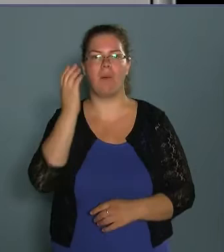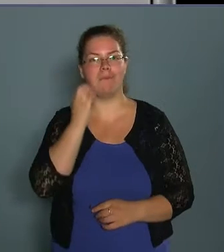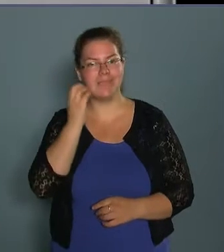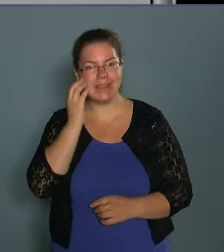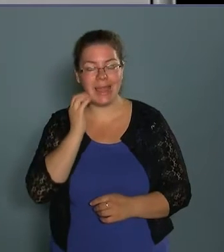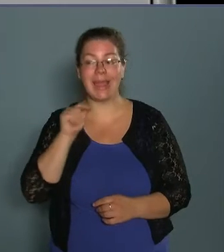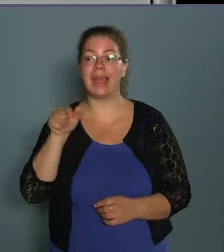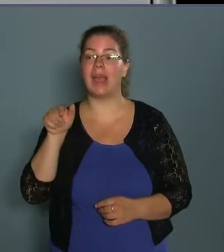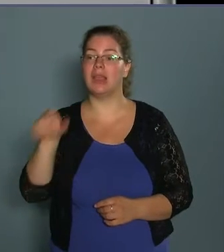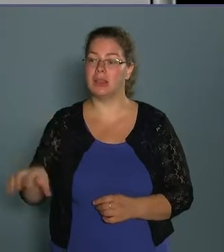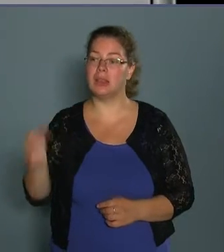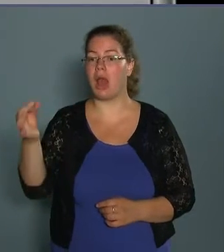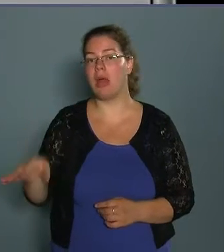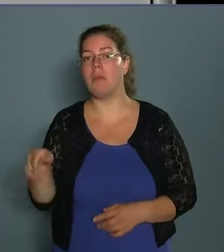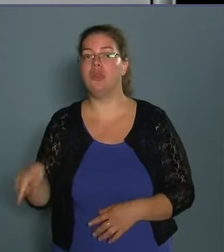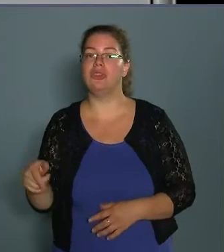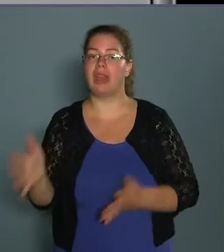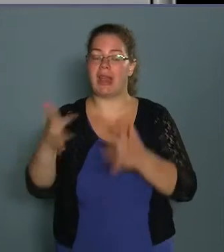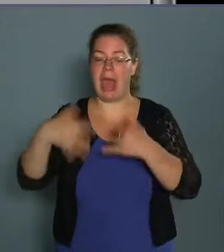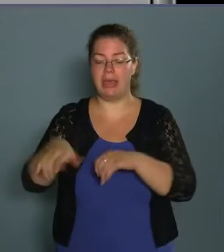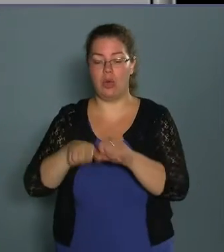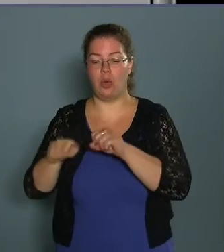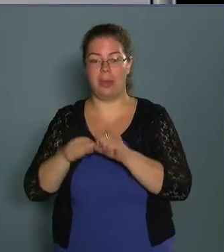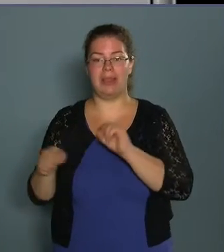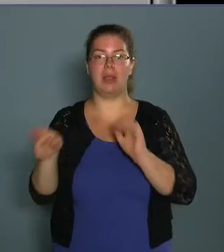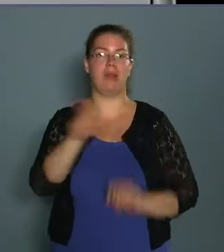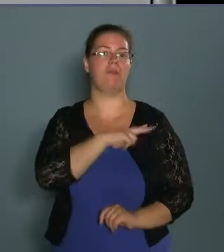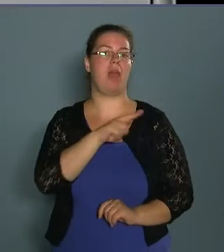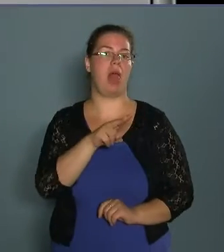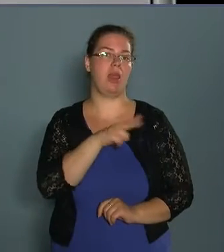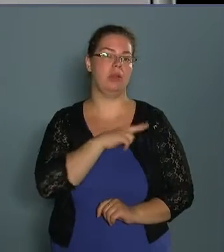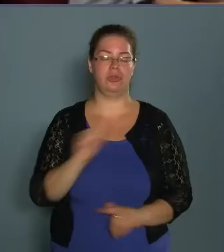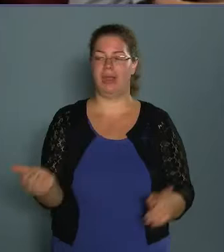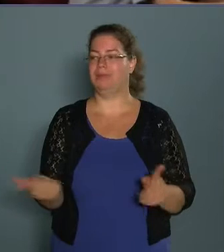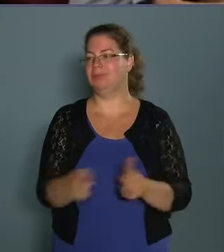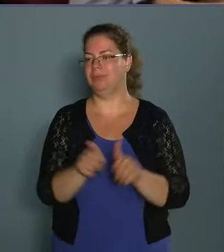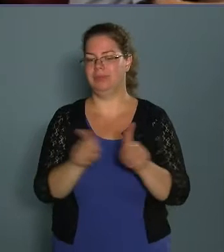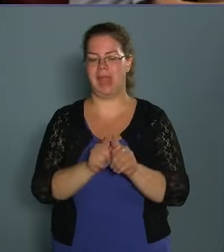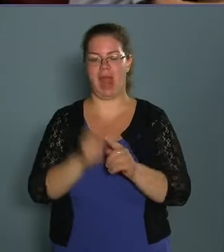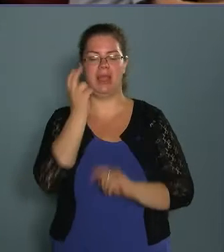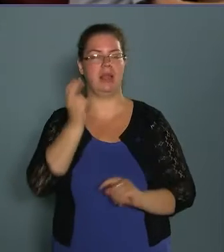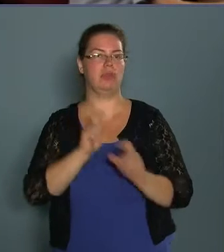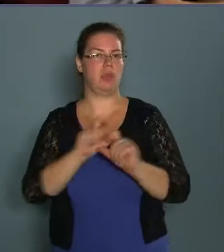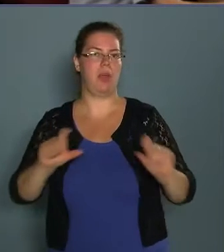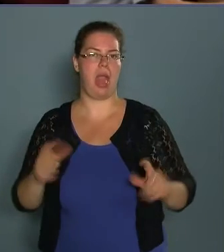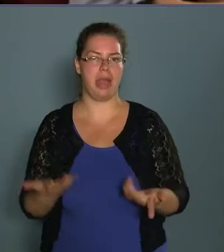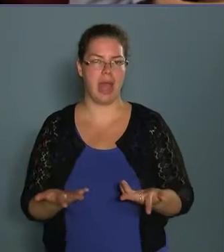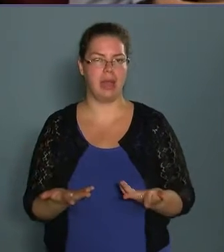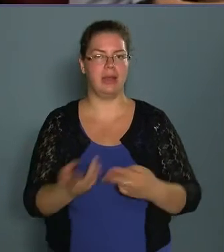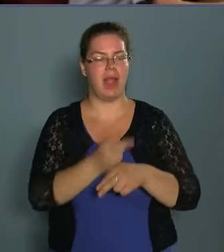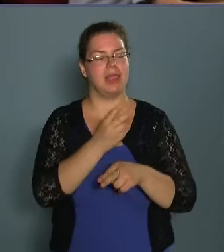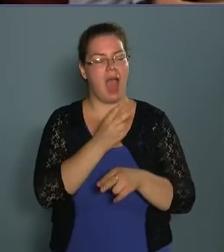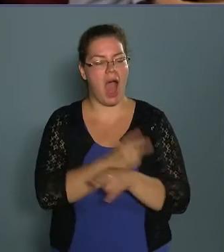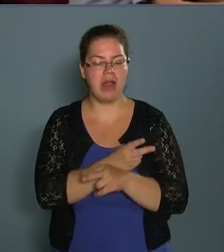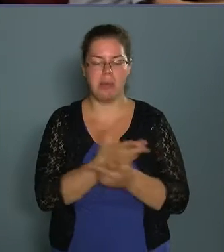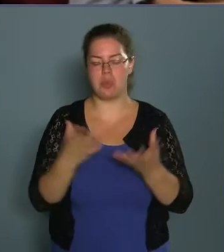vidéki településen a helyi önkormányzat a felelős egy ilyen létesítményért, az állammal